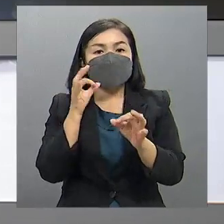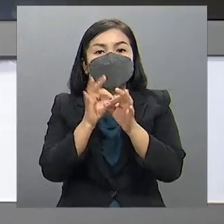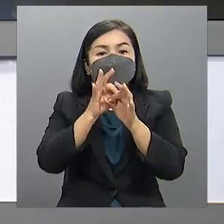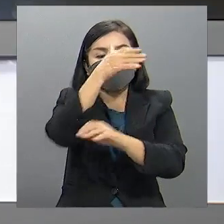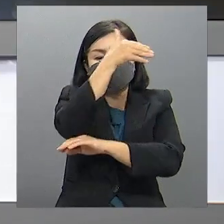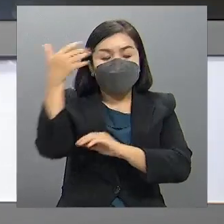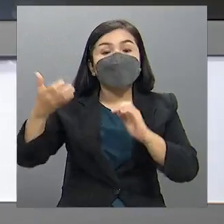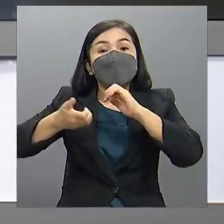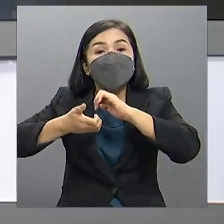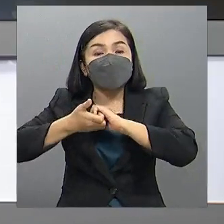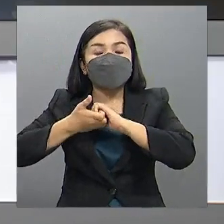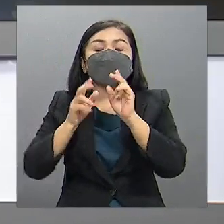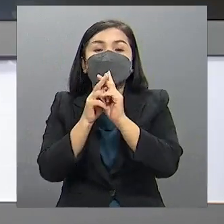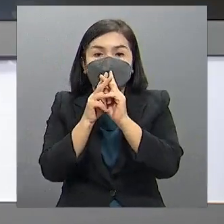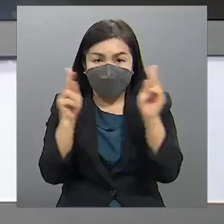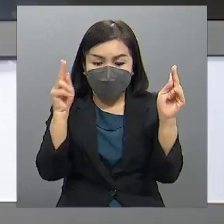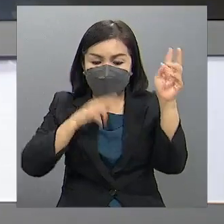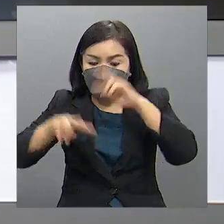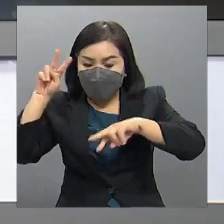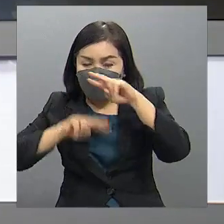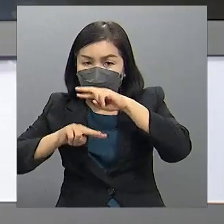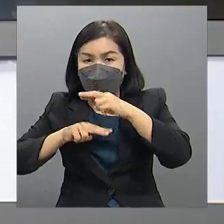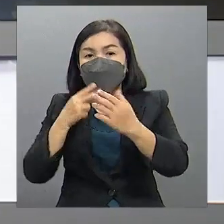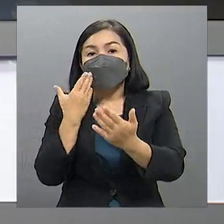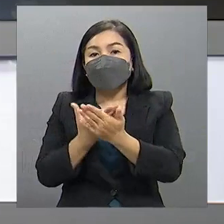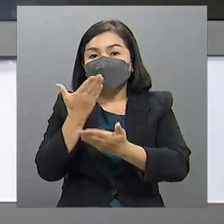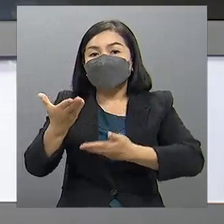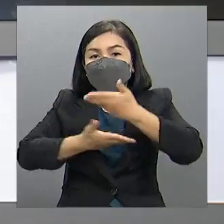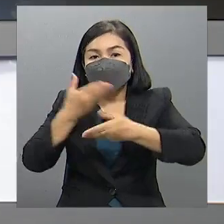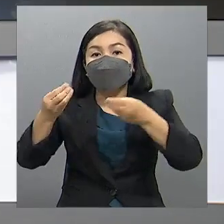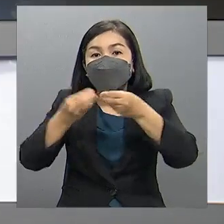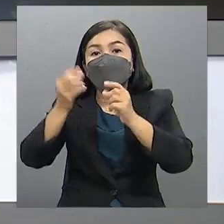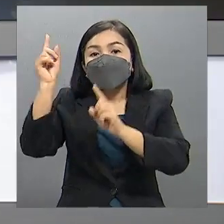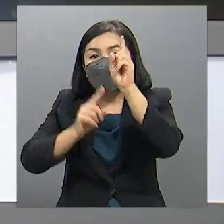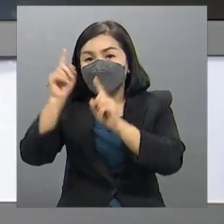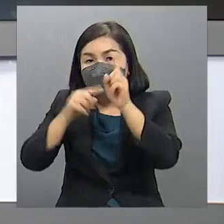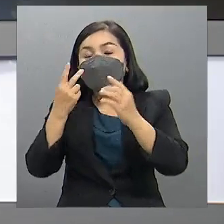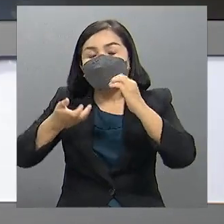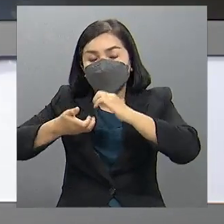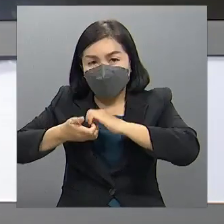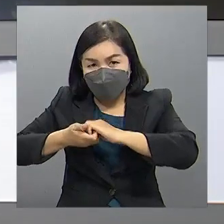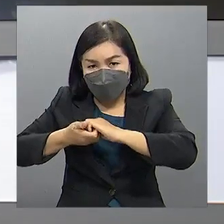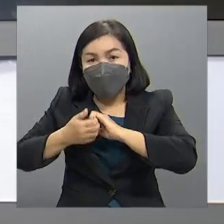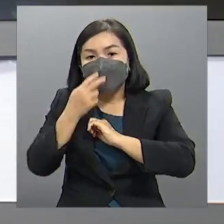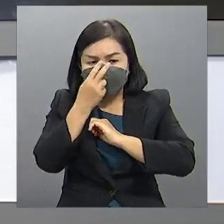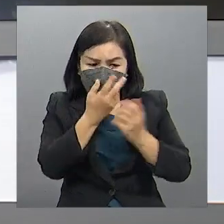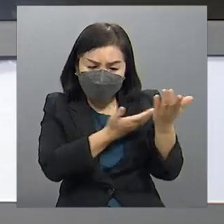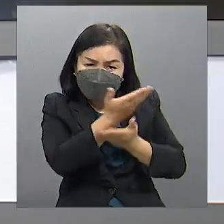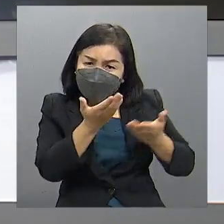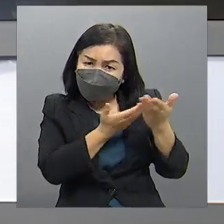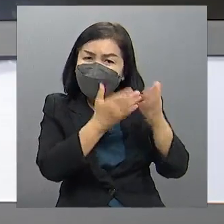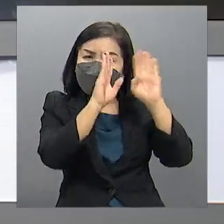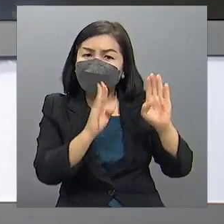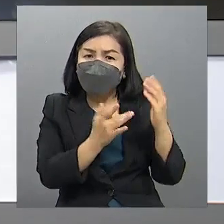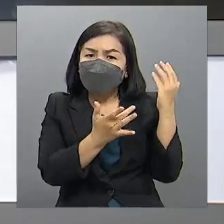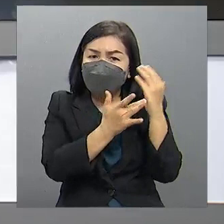คณะกรรมการกำกับหลักทรัพย์และตลาดหลักทรัพย์หรือว่าคนละตอนนั้นก็ได้การที่จะร่วมมือกันนะคะที่จะพิจารณารูปแบบการกำกับดูแล